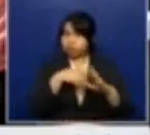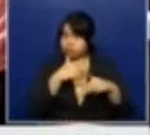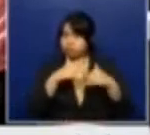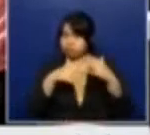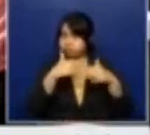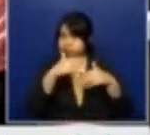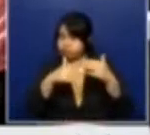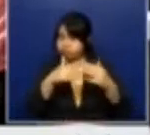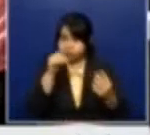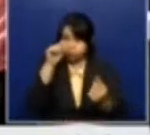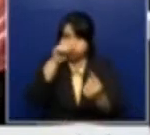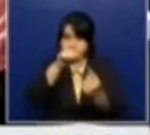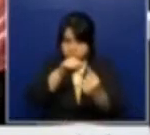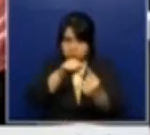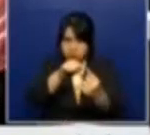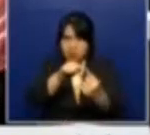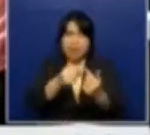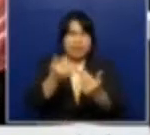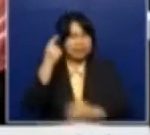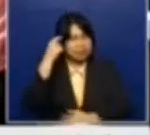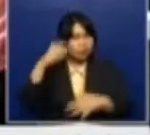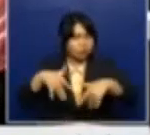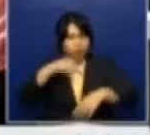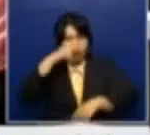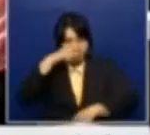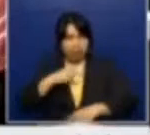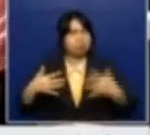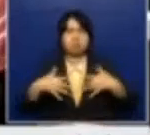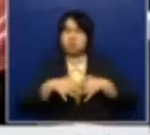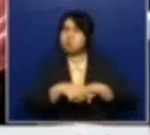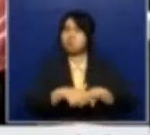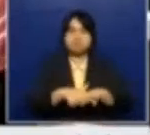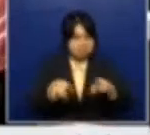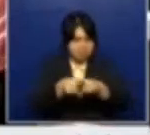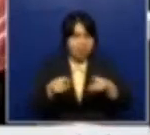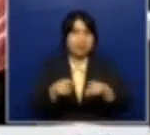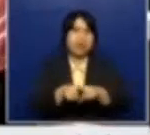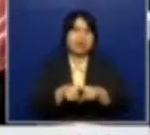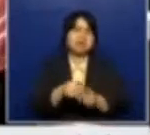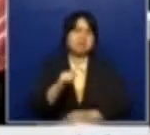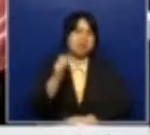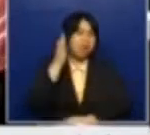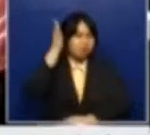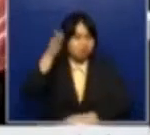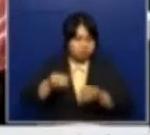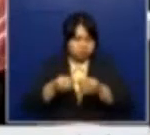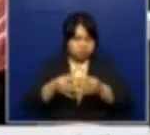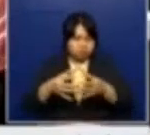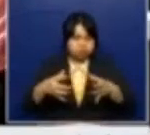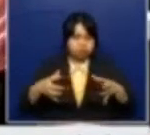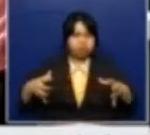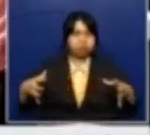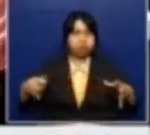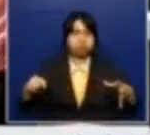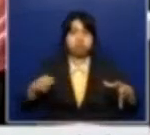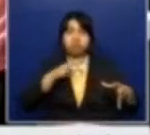พี่น้องคนไทยก็คงจะมีส่วนร่วมออกมาถึงตอนนั้นจะเป็นการชุมนุมที่ใหญ่ถ้ารัฐบาลประเมิน